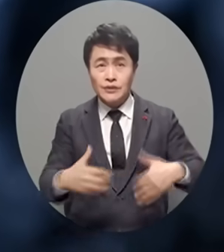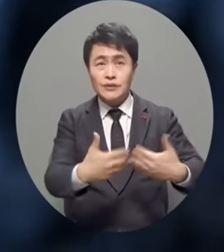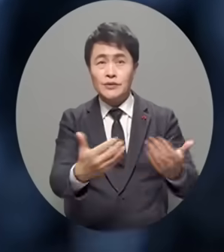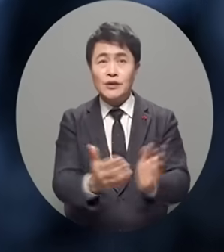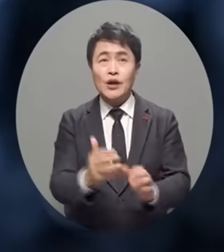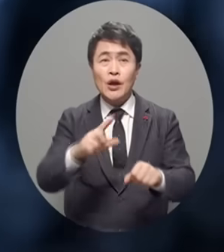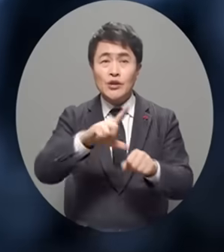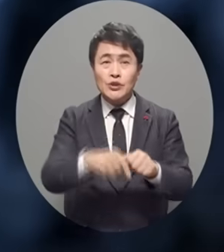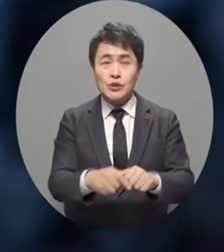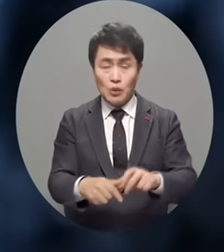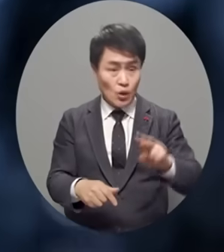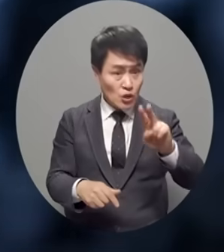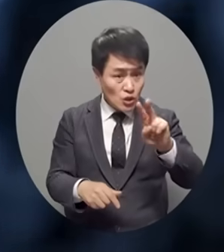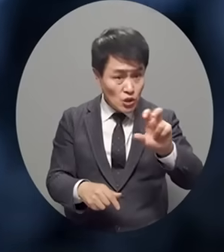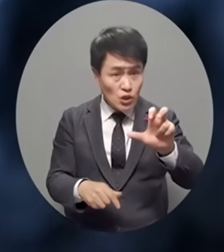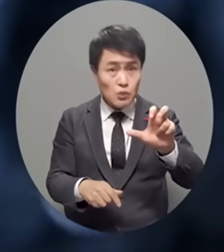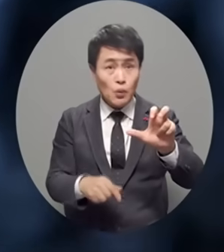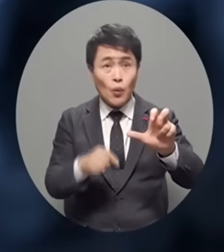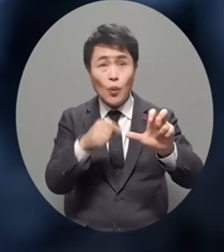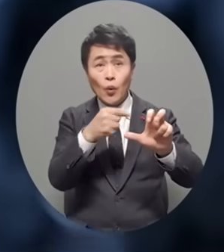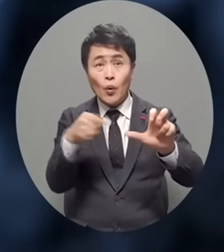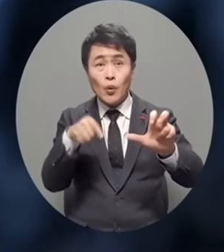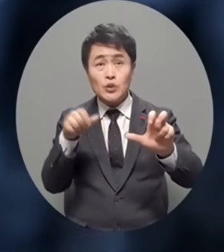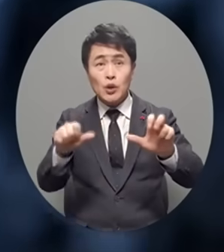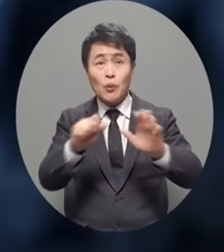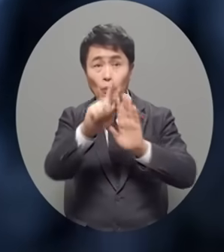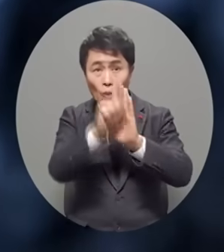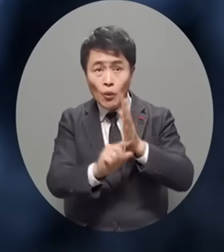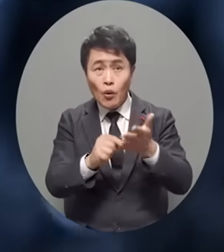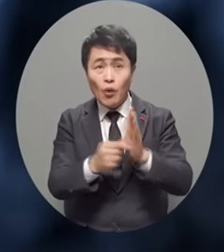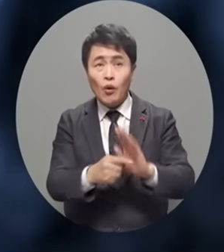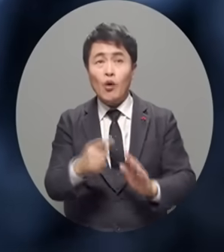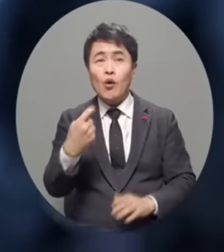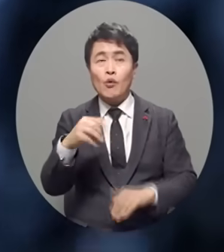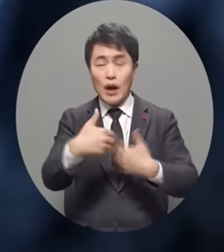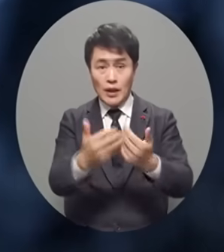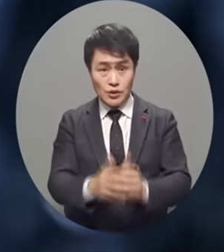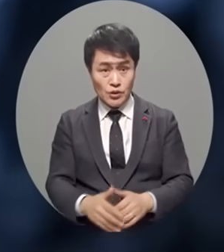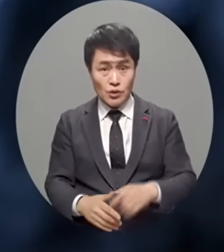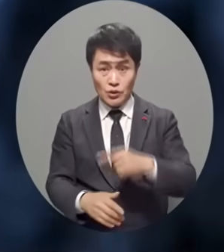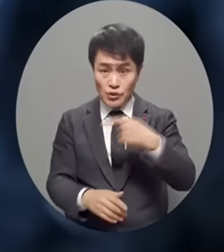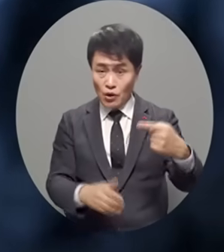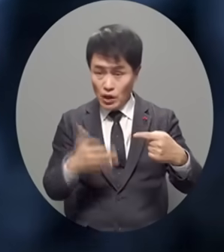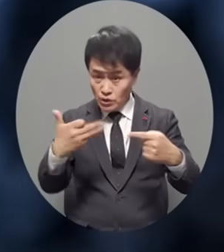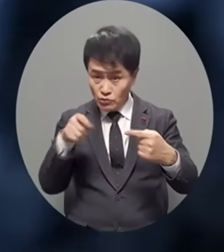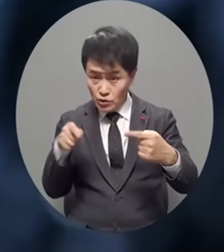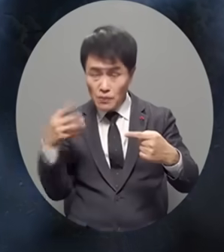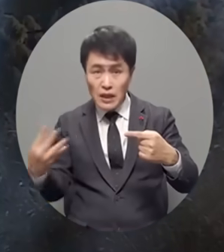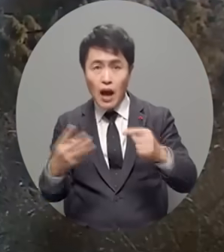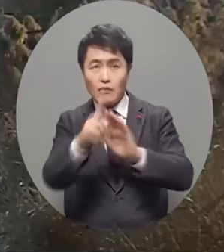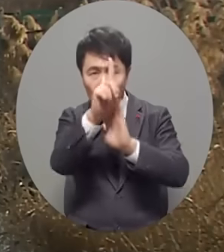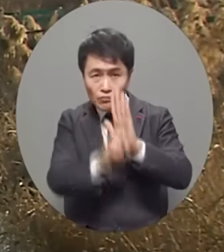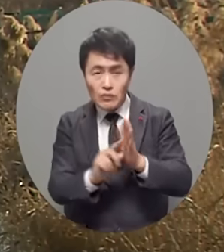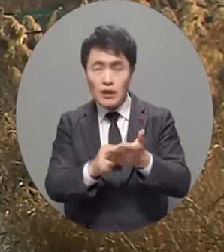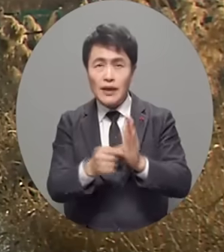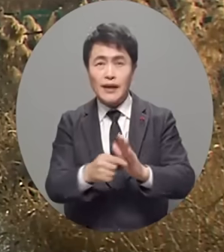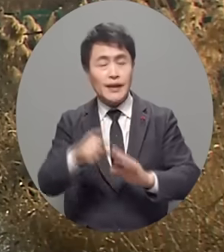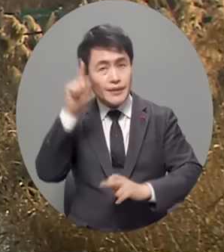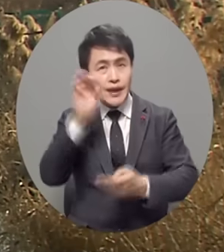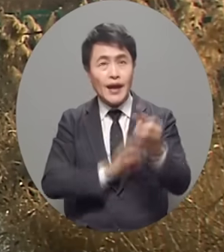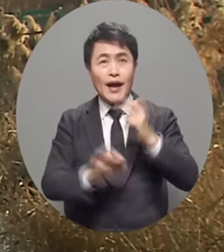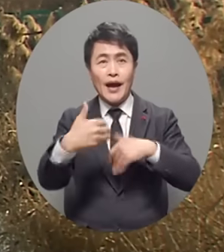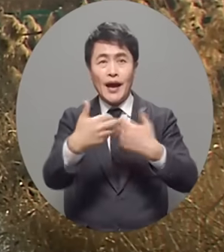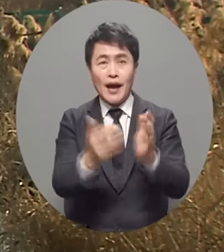철원 영하 25.5도, 과천 영하 19.4도까지 떨어졌습니다. 주말인 내일 아침도 영하